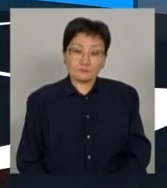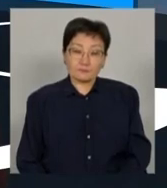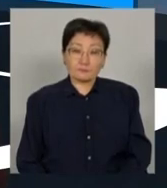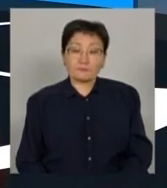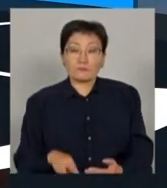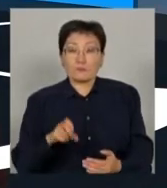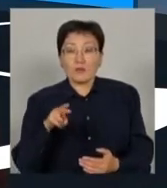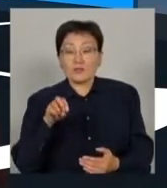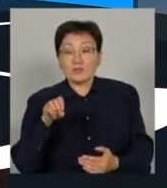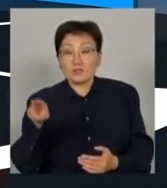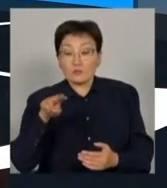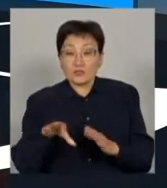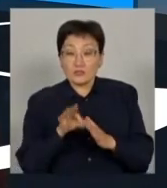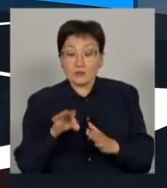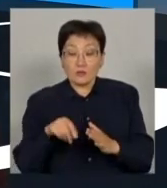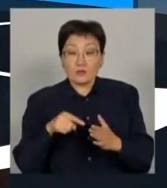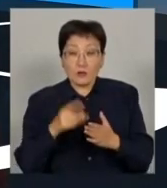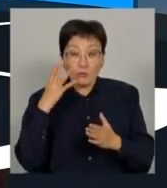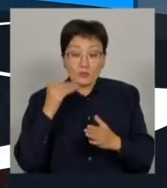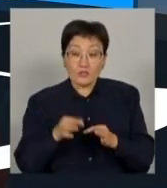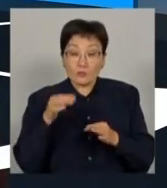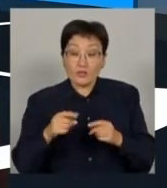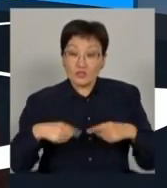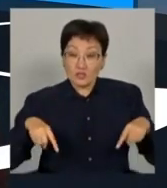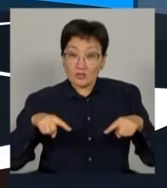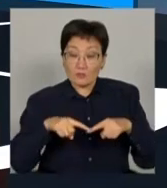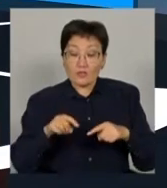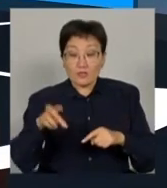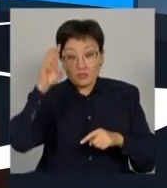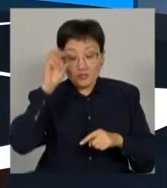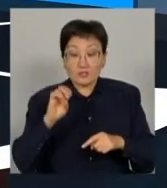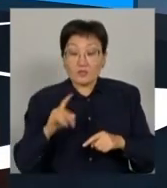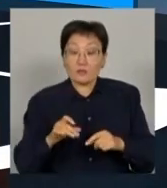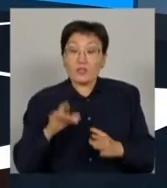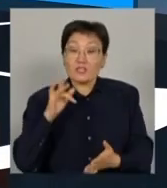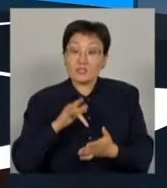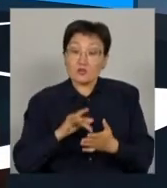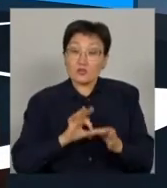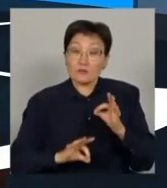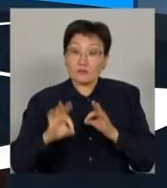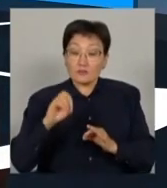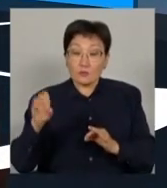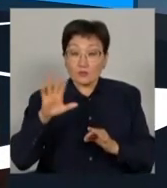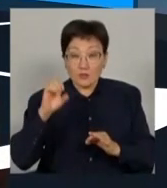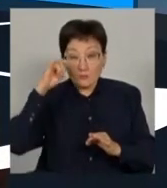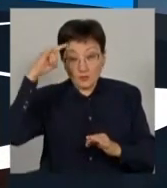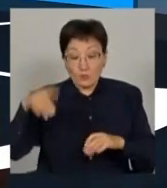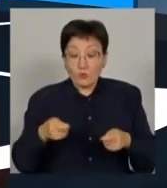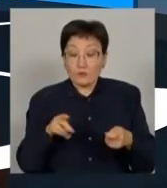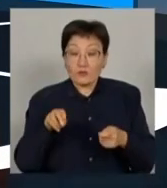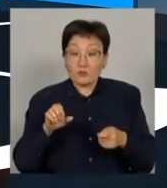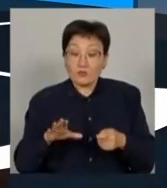MasterCard выбрал Алматы в качестве регионального хаба в странах СНГ Центральной и Восточной Европе президент Казахстана